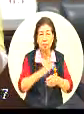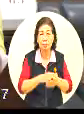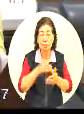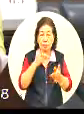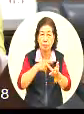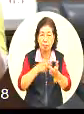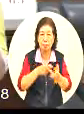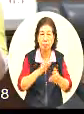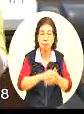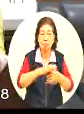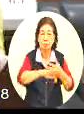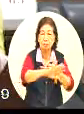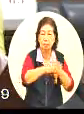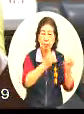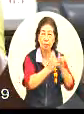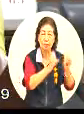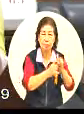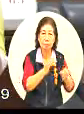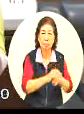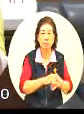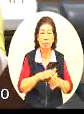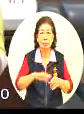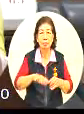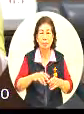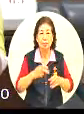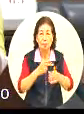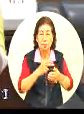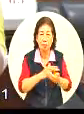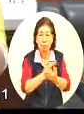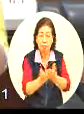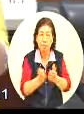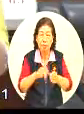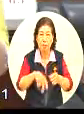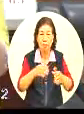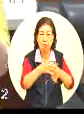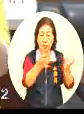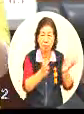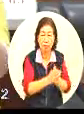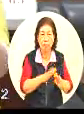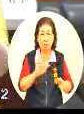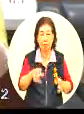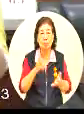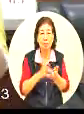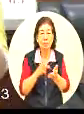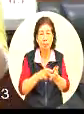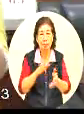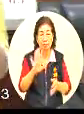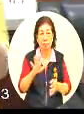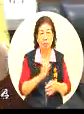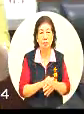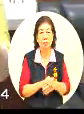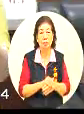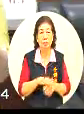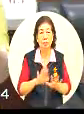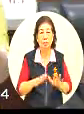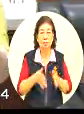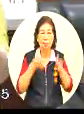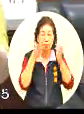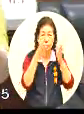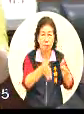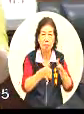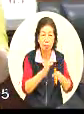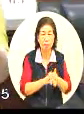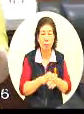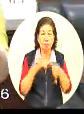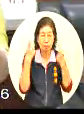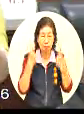文团体哦，啊，不是认为是真好一个所在哦，啊，所以你家针对我们的